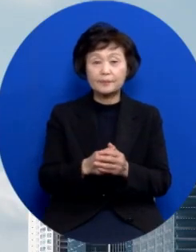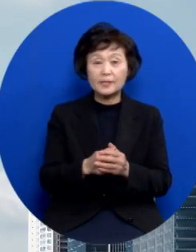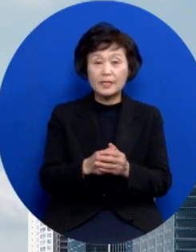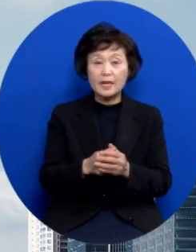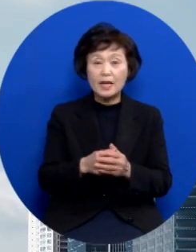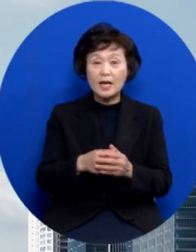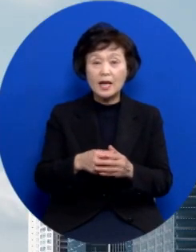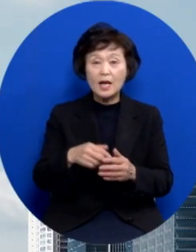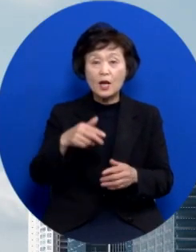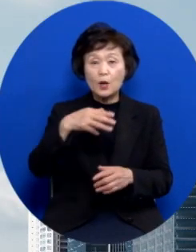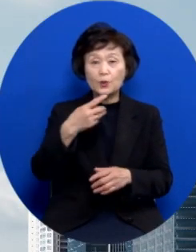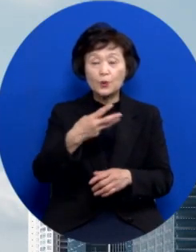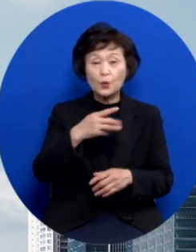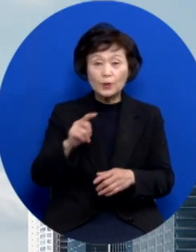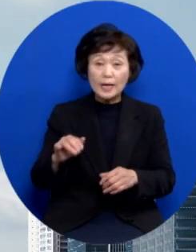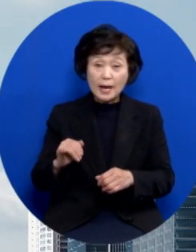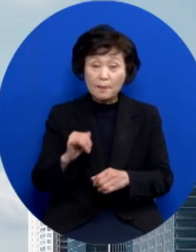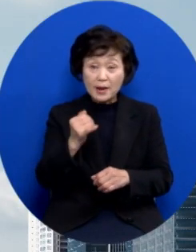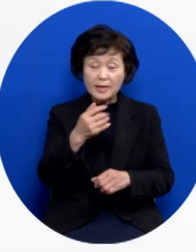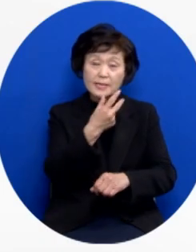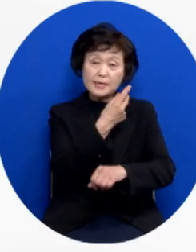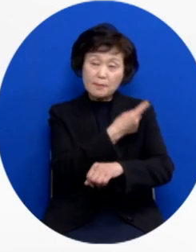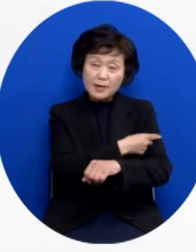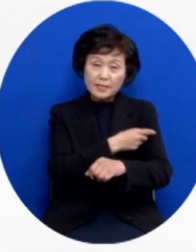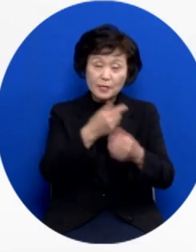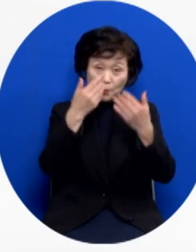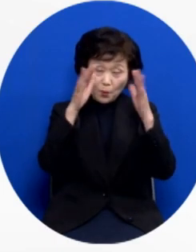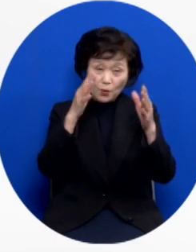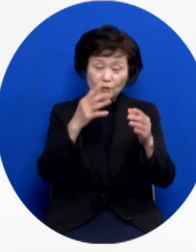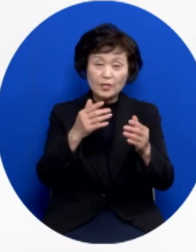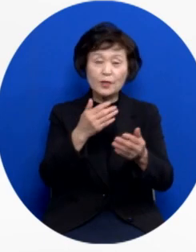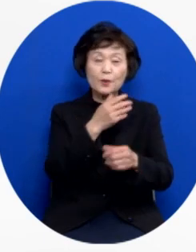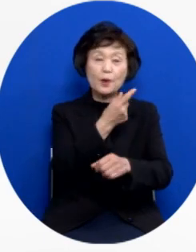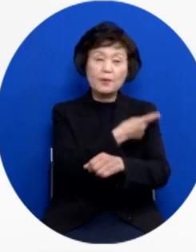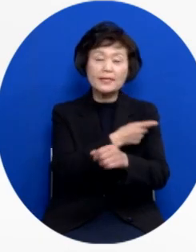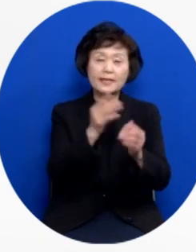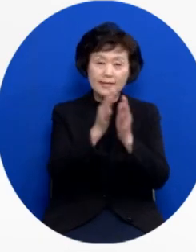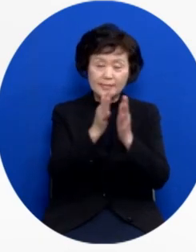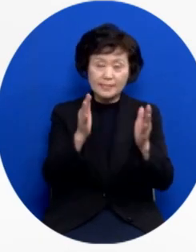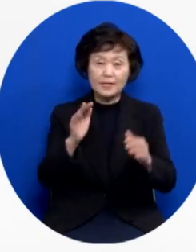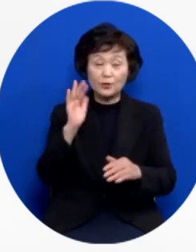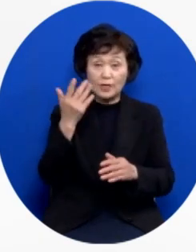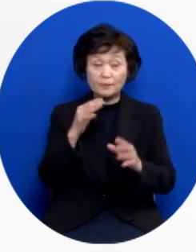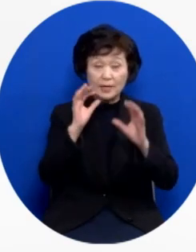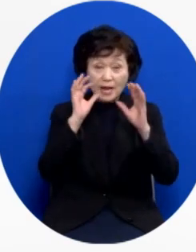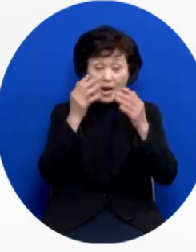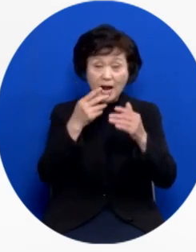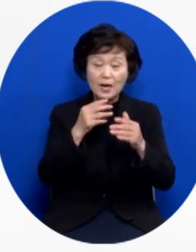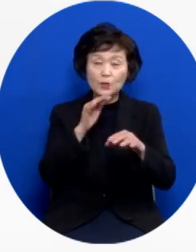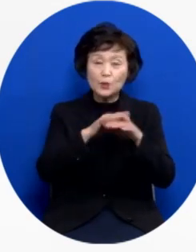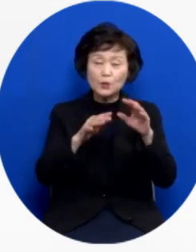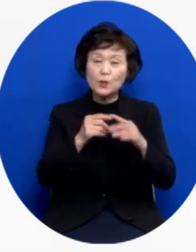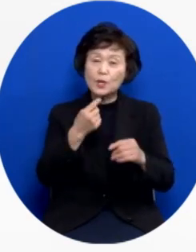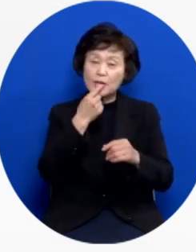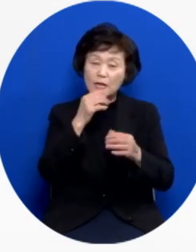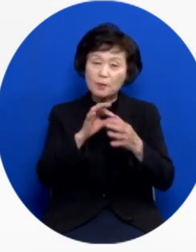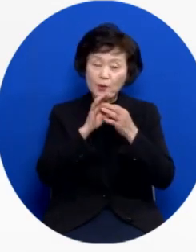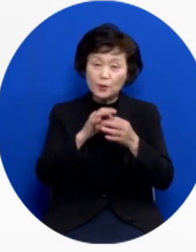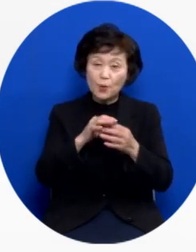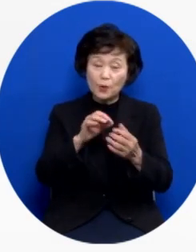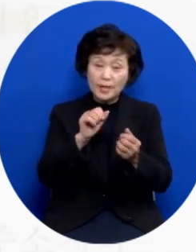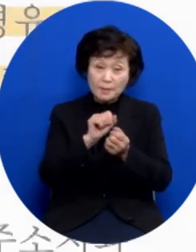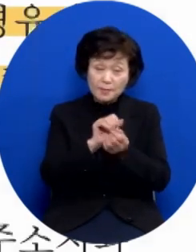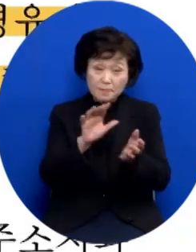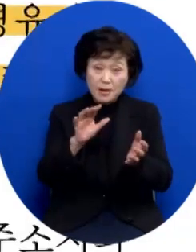로타바이러스 백신 무료 접종이 시작됐습니다. 로타바이러스는 영유아의 손과 입을 통해 전파되며